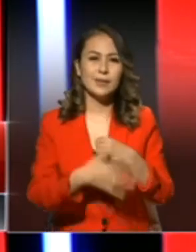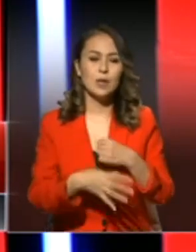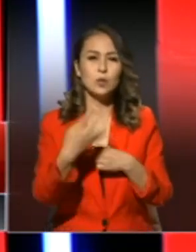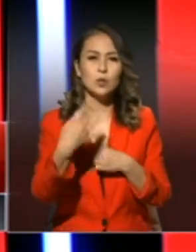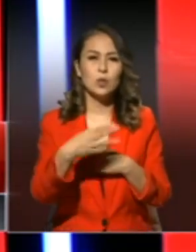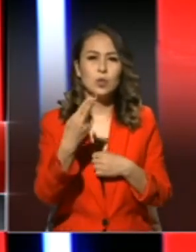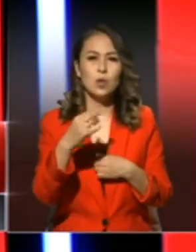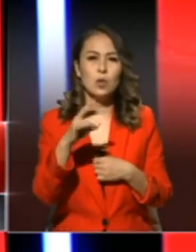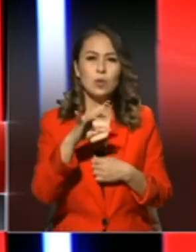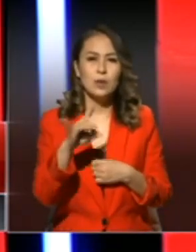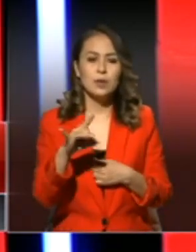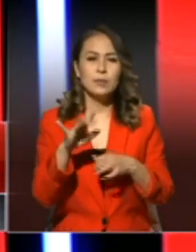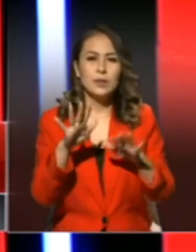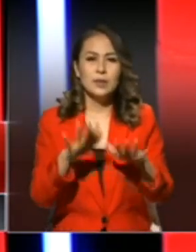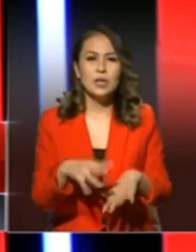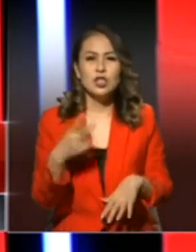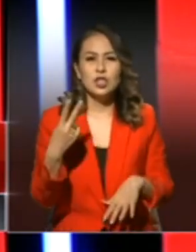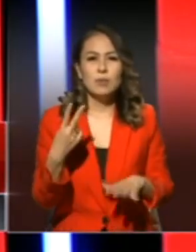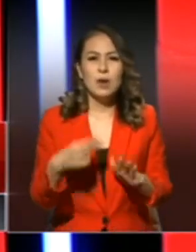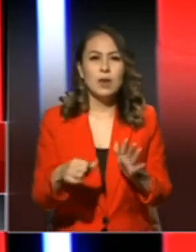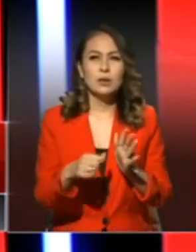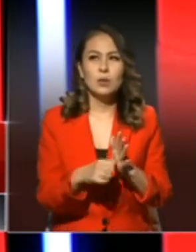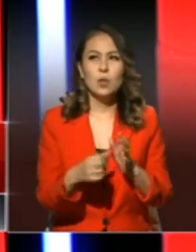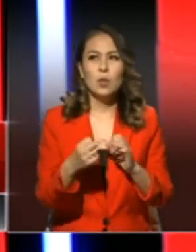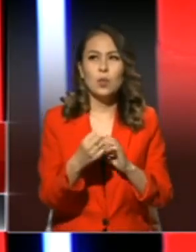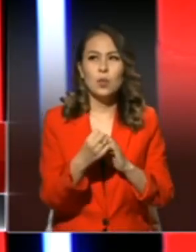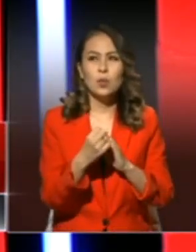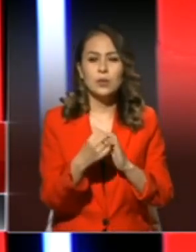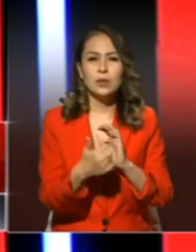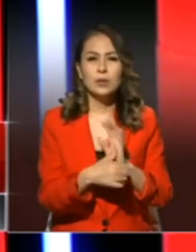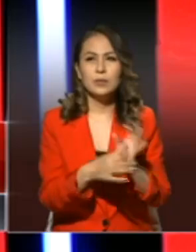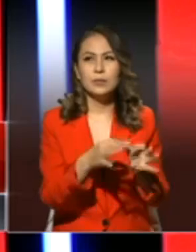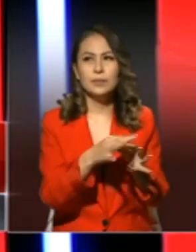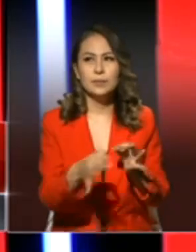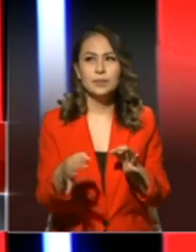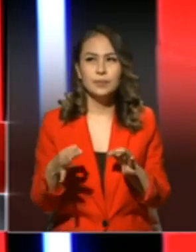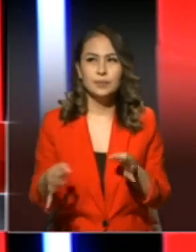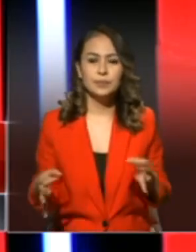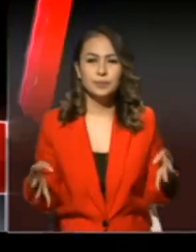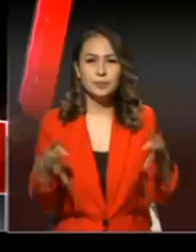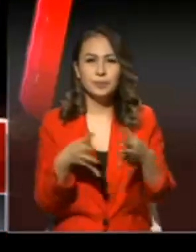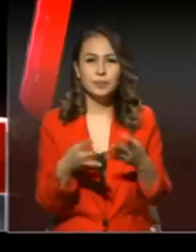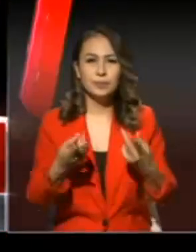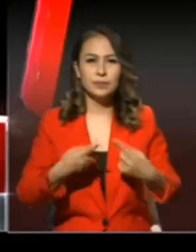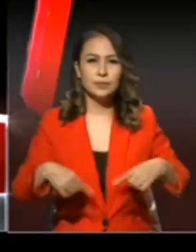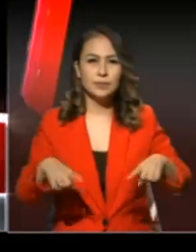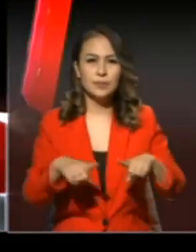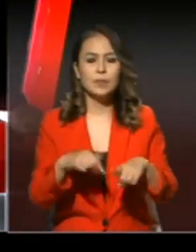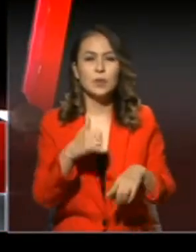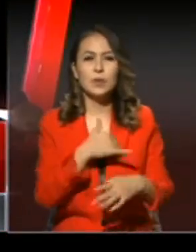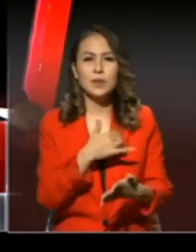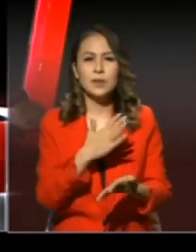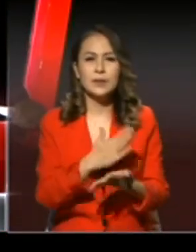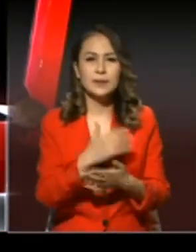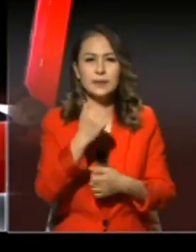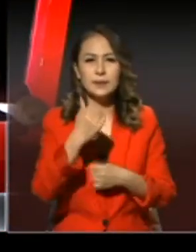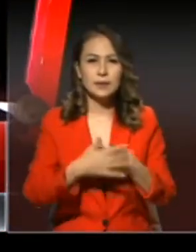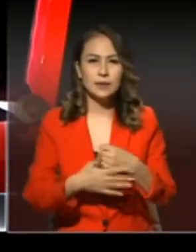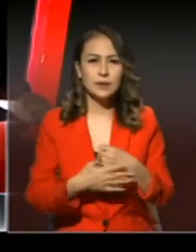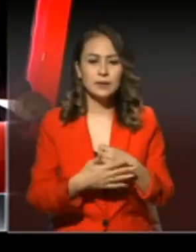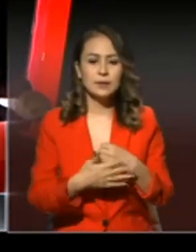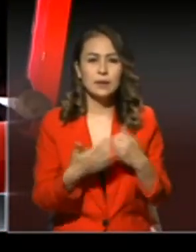стационар, 26 стационарлық, 16 өңірлік трансплантаттау үйлестіру орталықтар бар екен бізде. Енді қараңыздаршы,